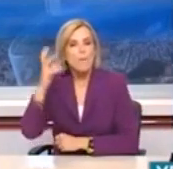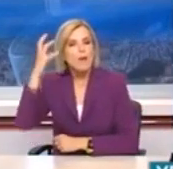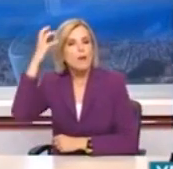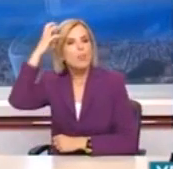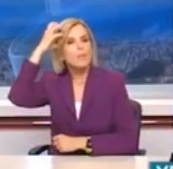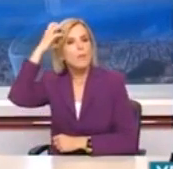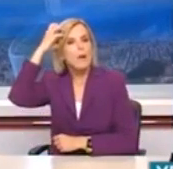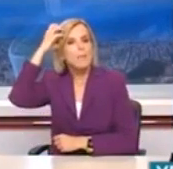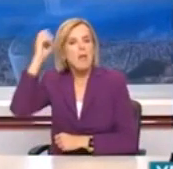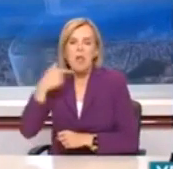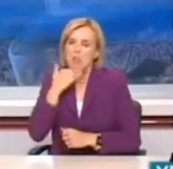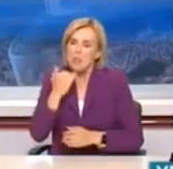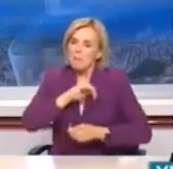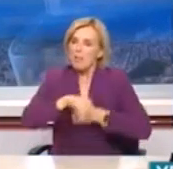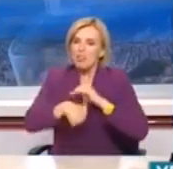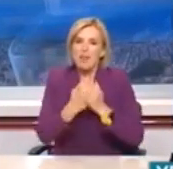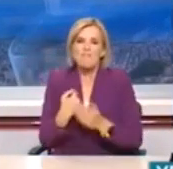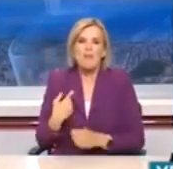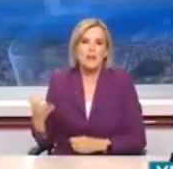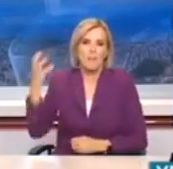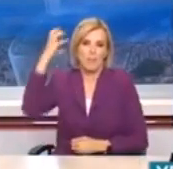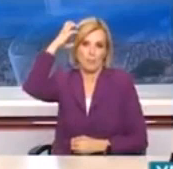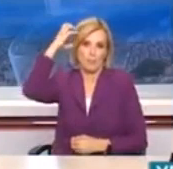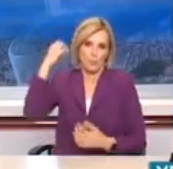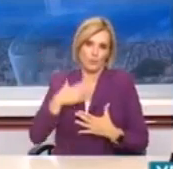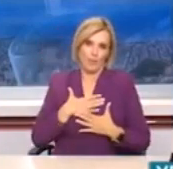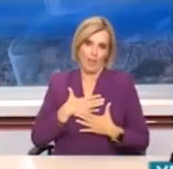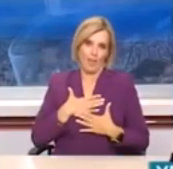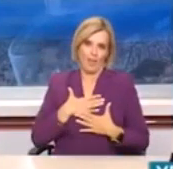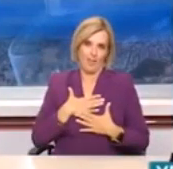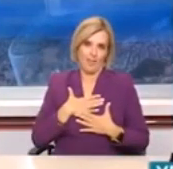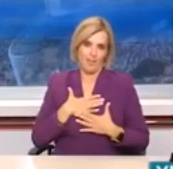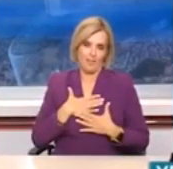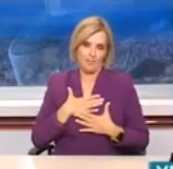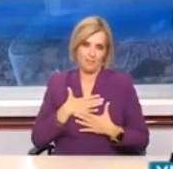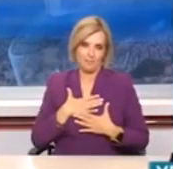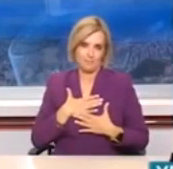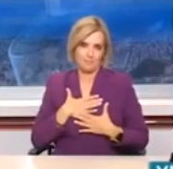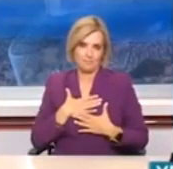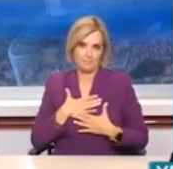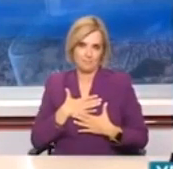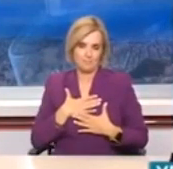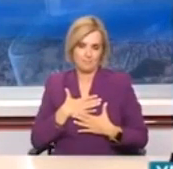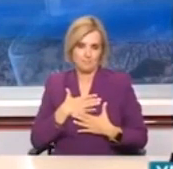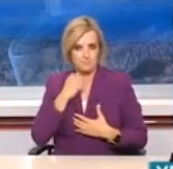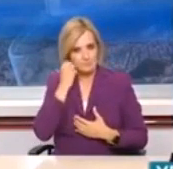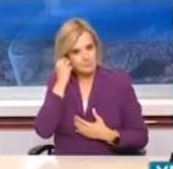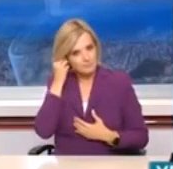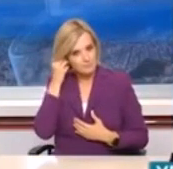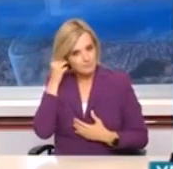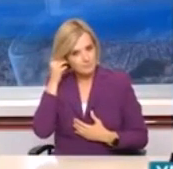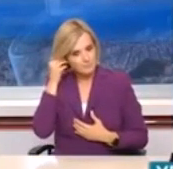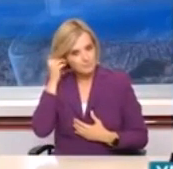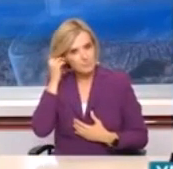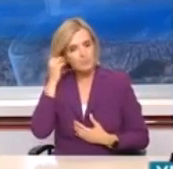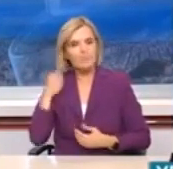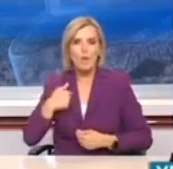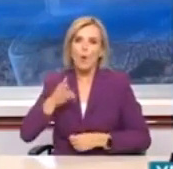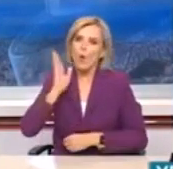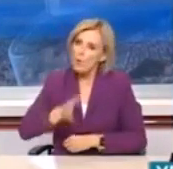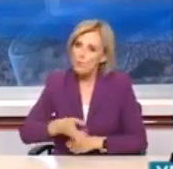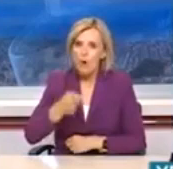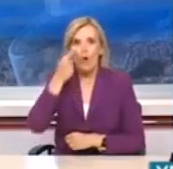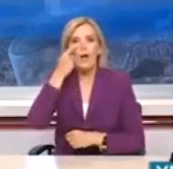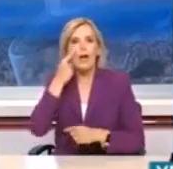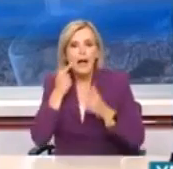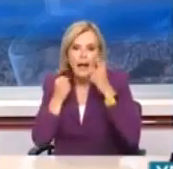νοιάζει να θυμούνται. Πάρ τον λίγο μετά. Γιατί τώρα και το ευχαριστιέται. Που μπορώ και κλαίω ακόμα. Και